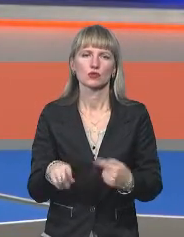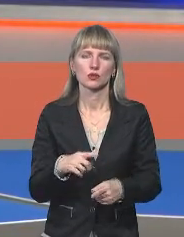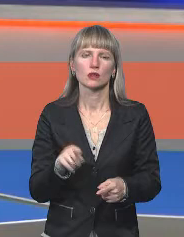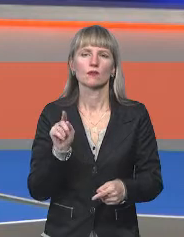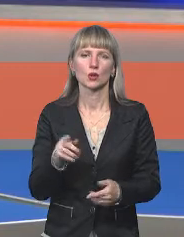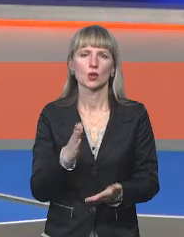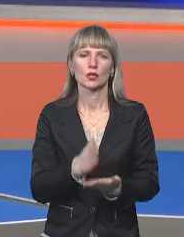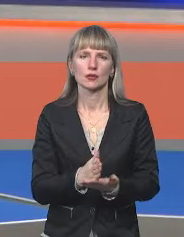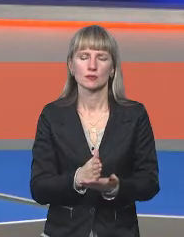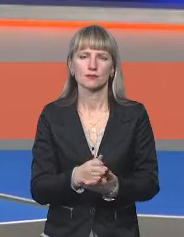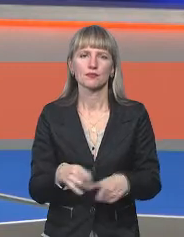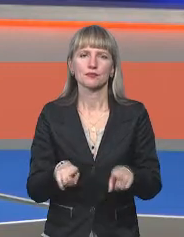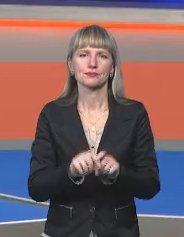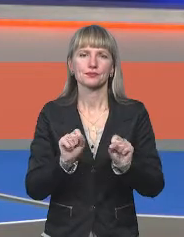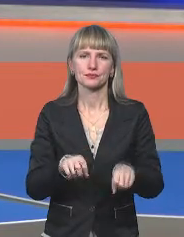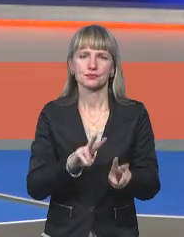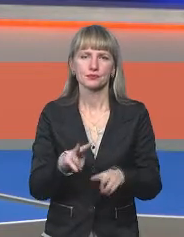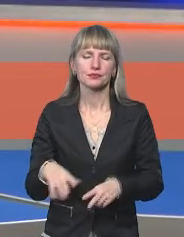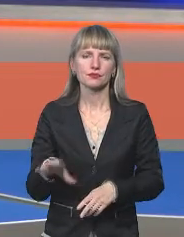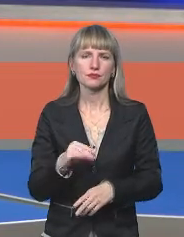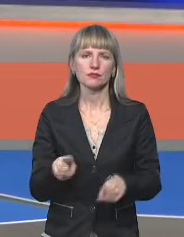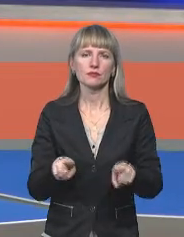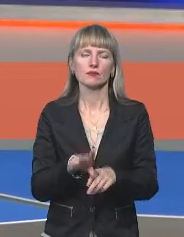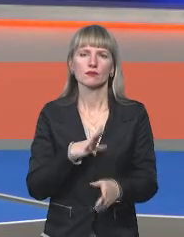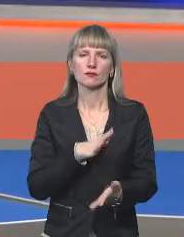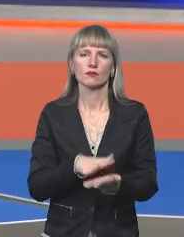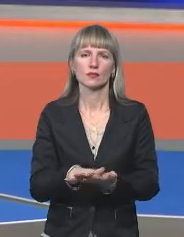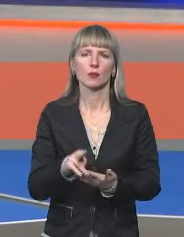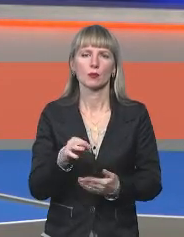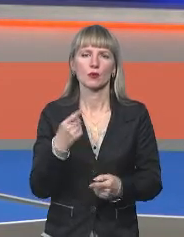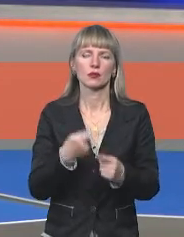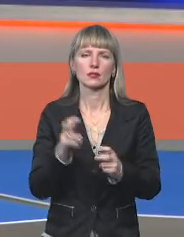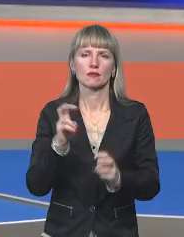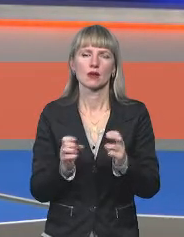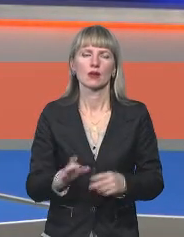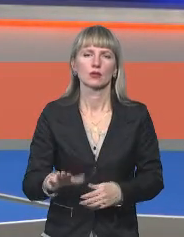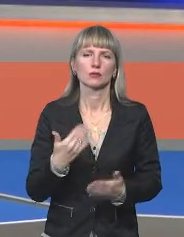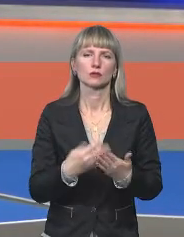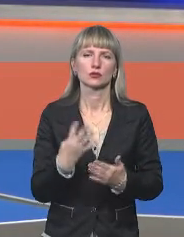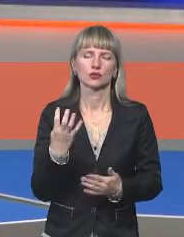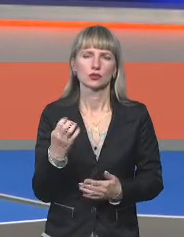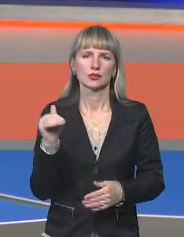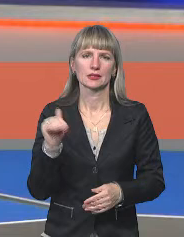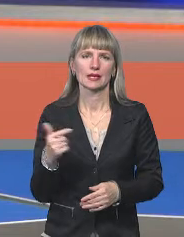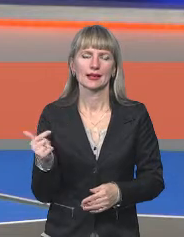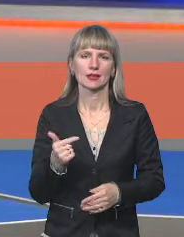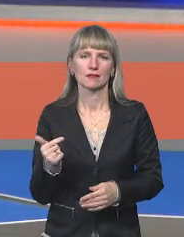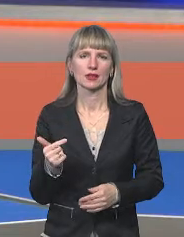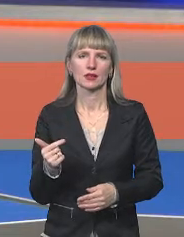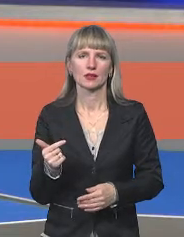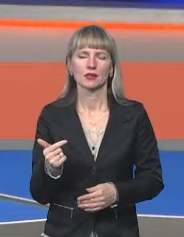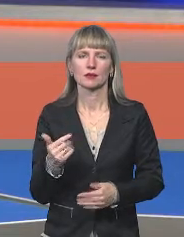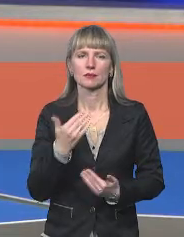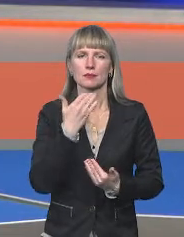І воно є. І так можна відслідкувати все. Також було витрачено по тому ж Заводському району близько 400 тисяч гривень.